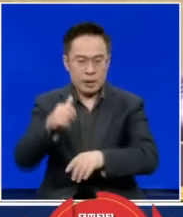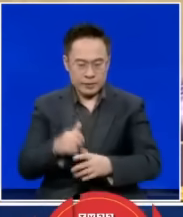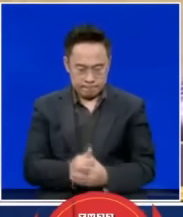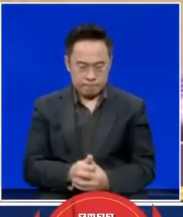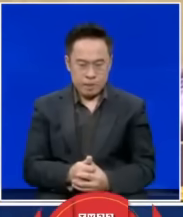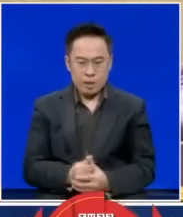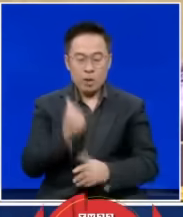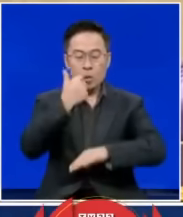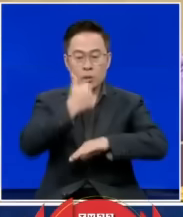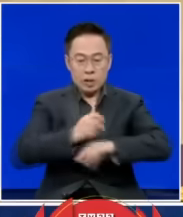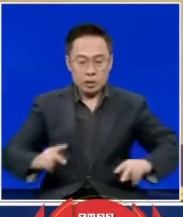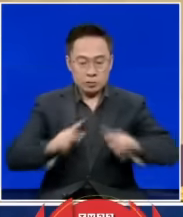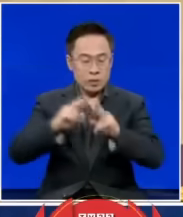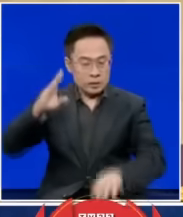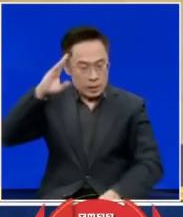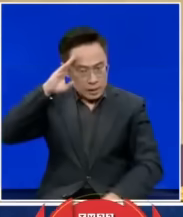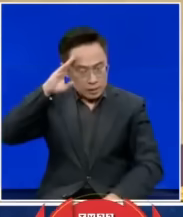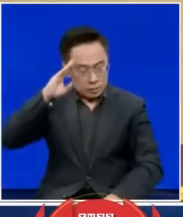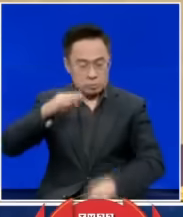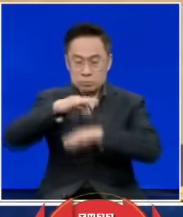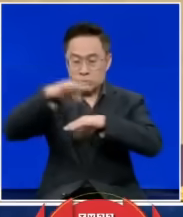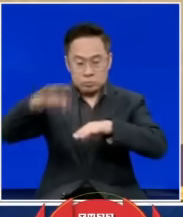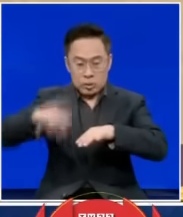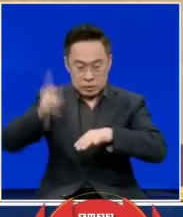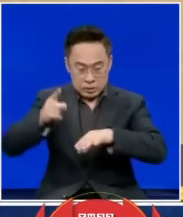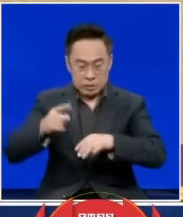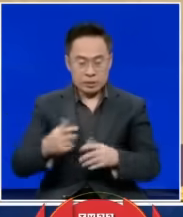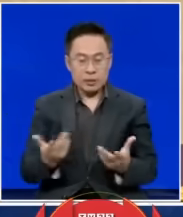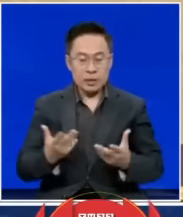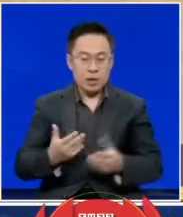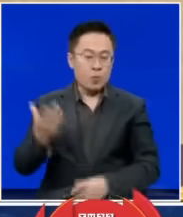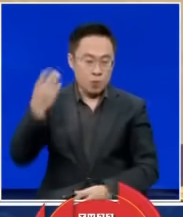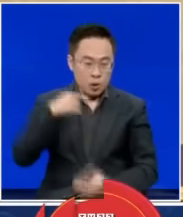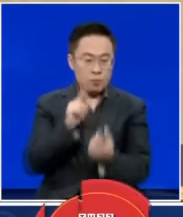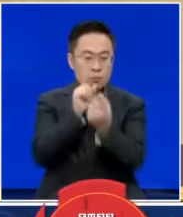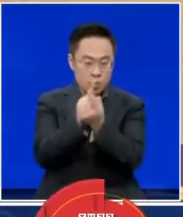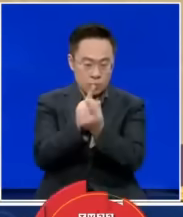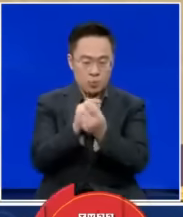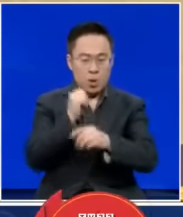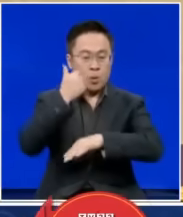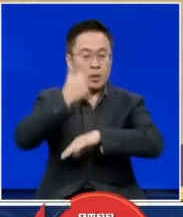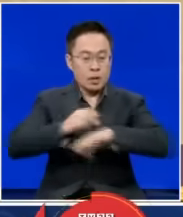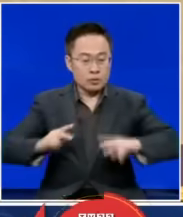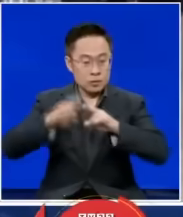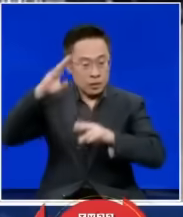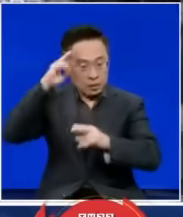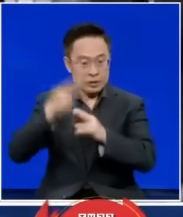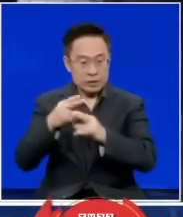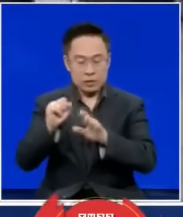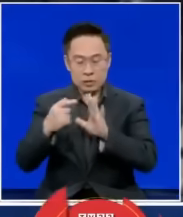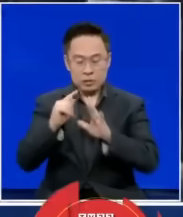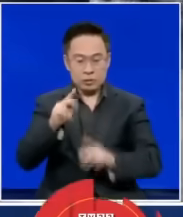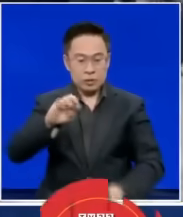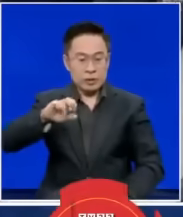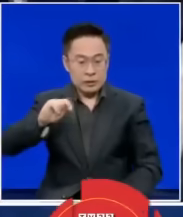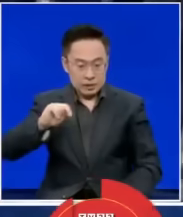เรื่องของรัฐมนตรีว่าการกระทรวงกลาโหมนี่มันหนาหูจริงๆนะเมื่อวานเนี้ยคุณสุทินเนี่ยสัญญากับนักข่าวว่าเดี๋ยวลงมาจากประชุมคร